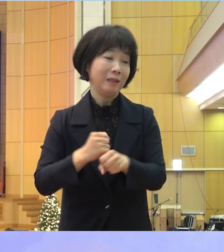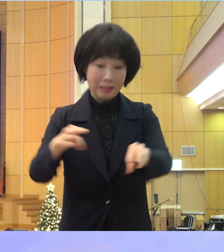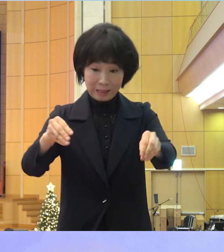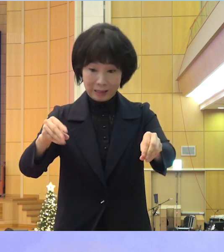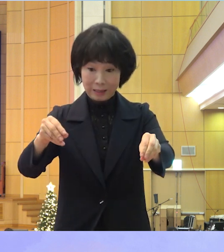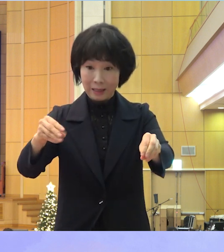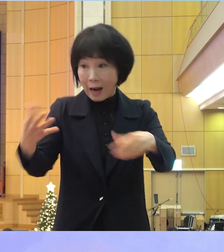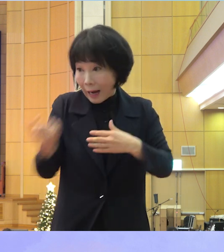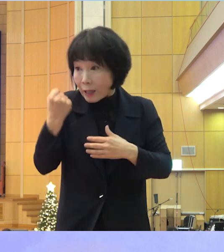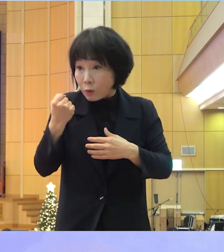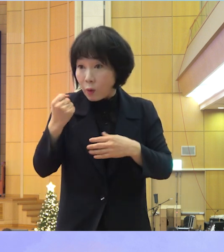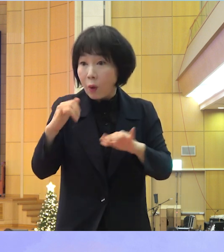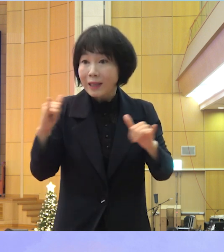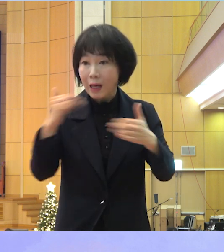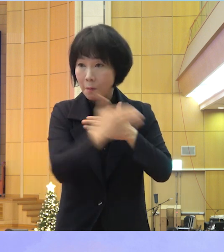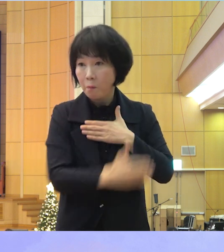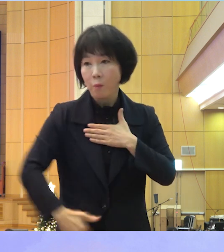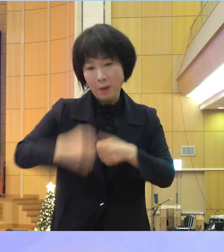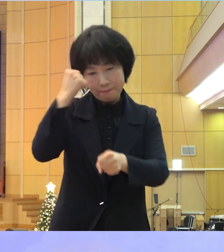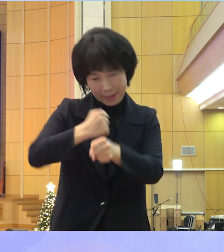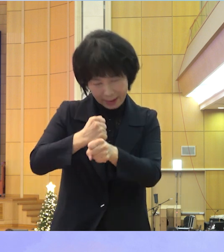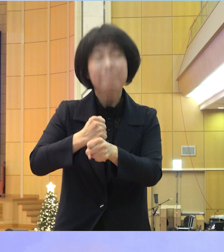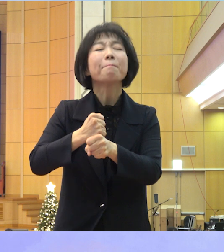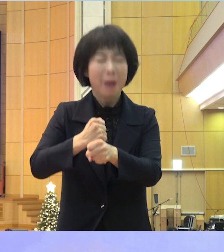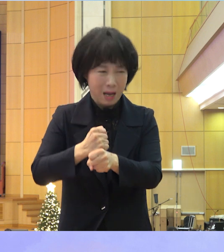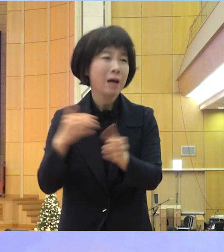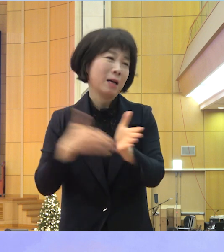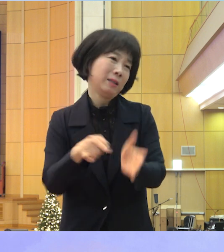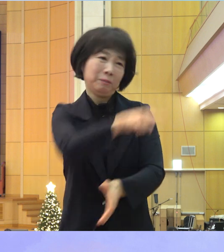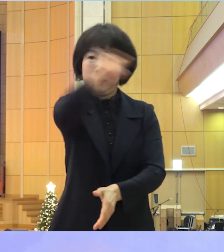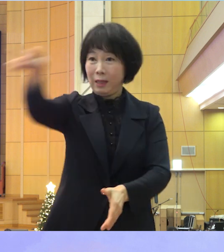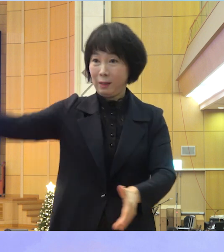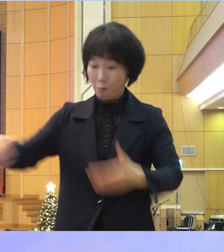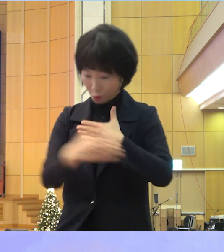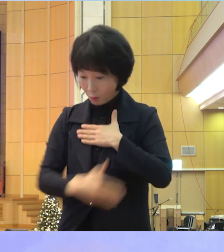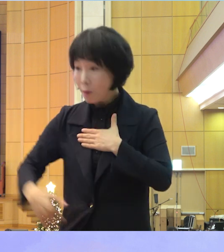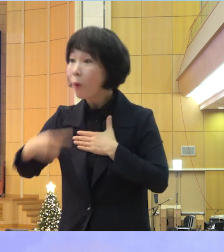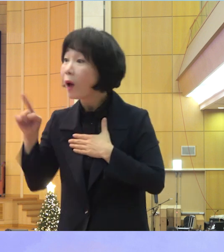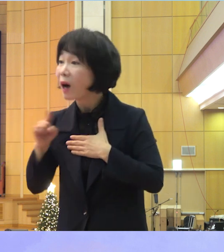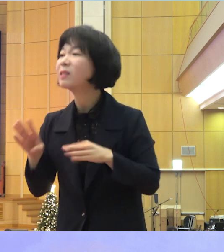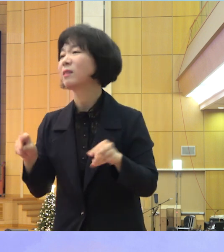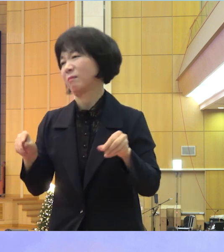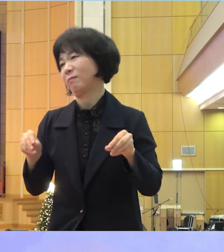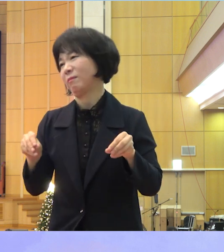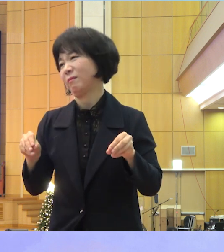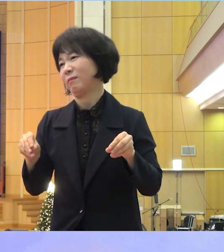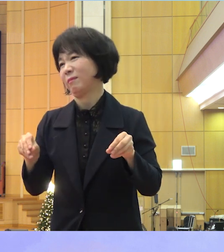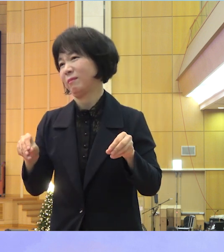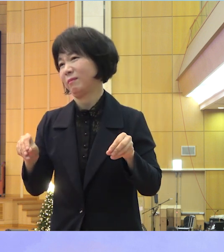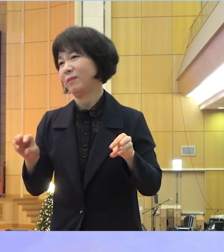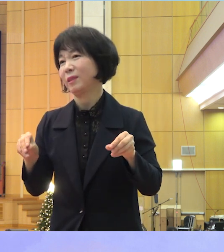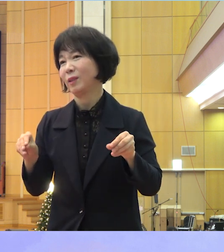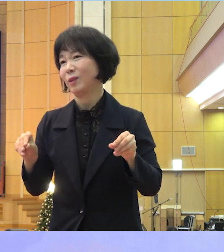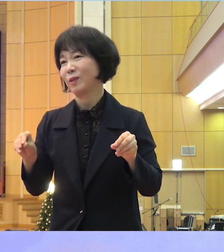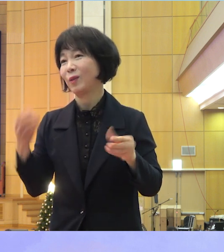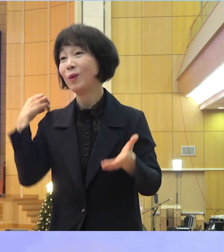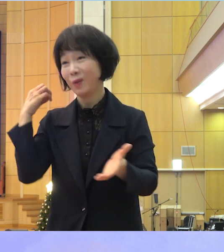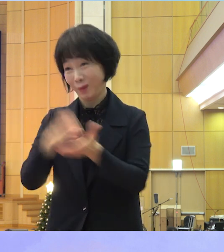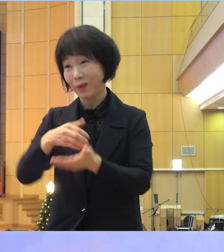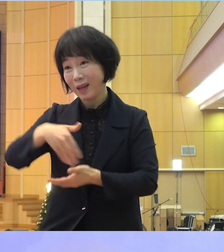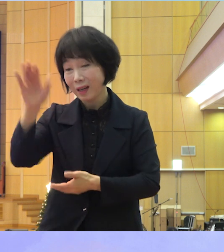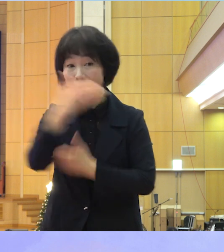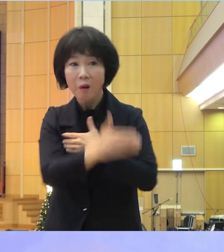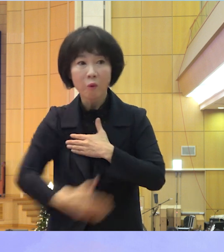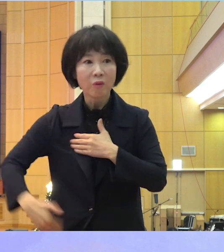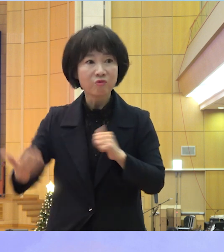흙은 흙이잖아. 땅에서 있는 흙을 가지고 사람을 만들었기 때문에 죽게 되면